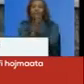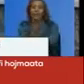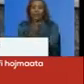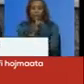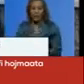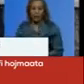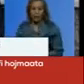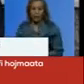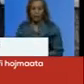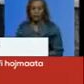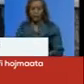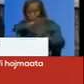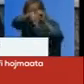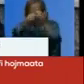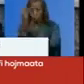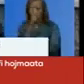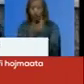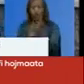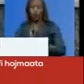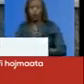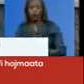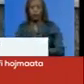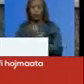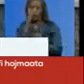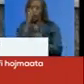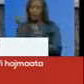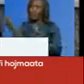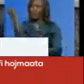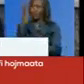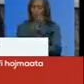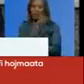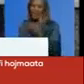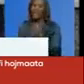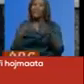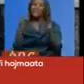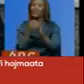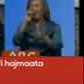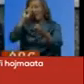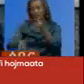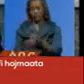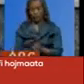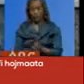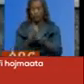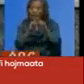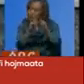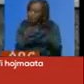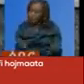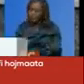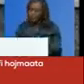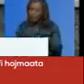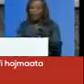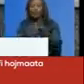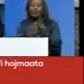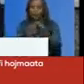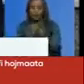ይጠበቅብናል። ሁሉም ችግሮቻችን በአንዲት ጀንበር ሊፈቱ አይችሉም። ነገር ግን